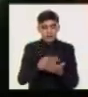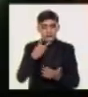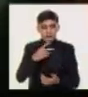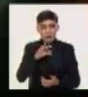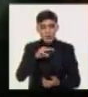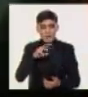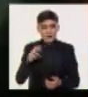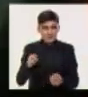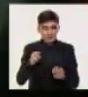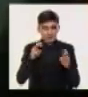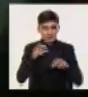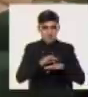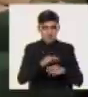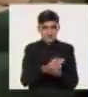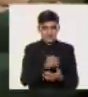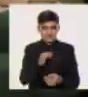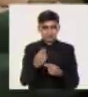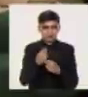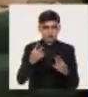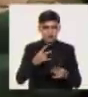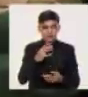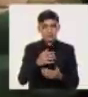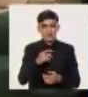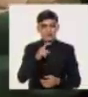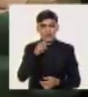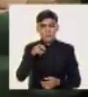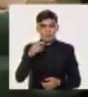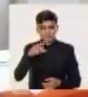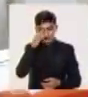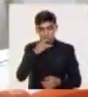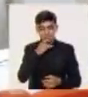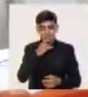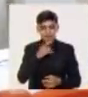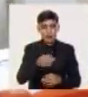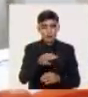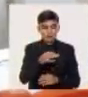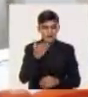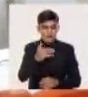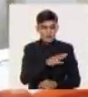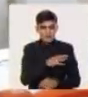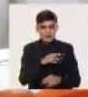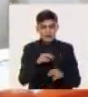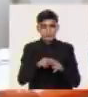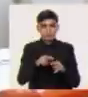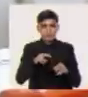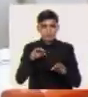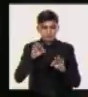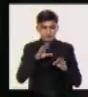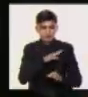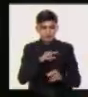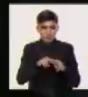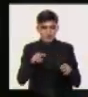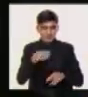онкобольных. Медцентр, где их лечат, относится к Западно-Казахстанскому медуниверситету. Проректор вуза Надяр Мусин говорит, что в